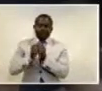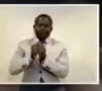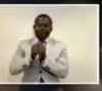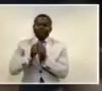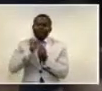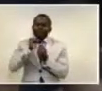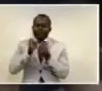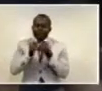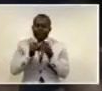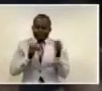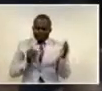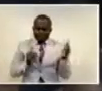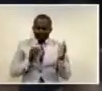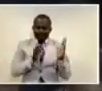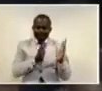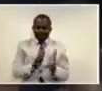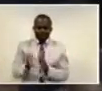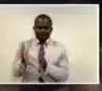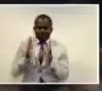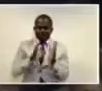atabanje gutunganya ibyiwe,